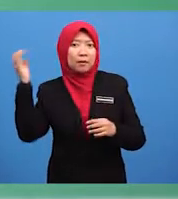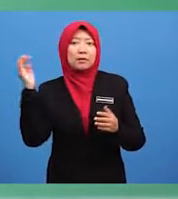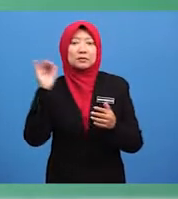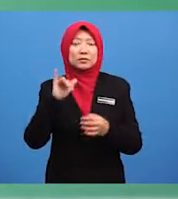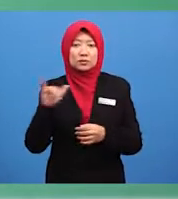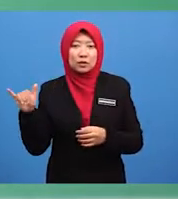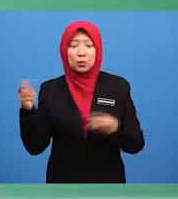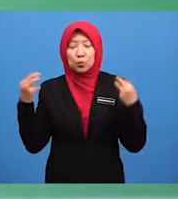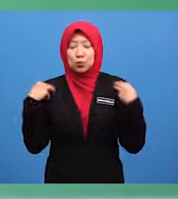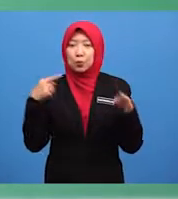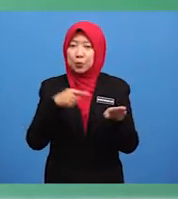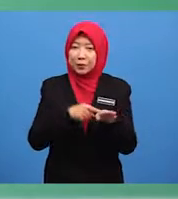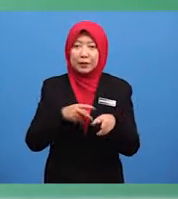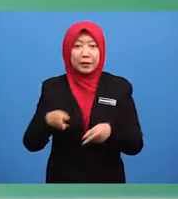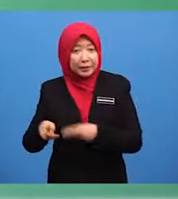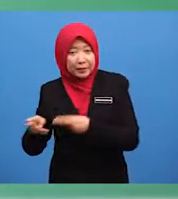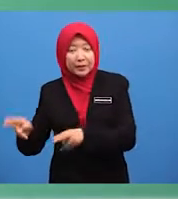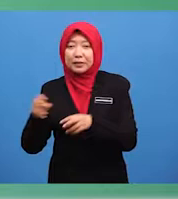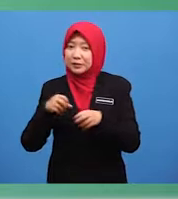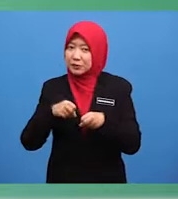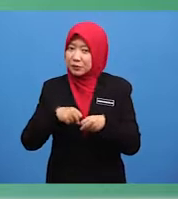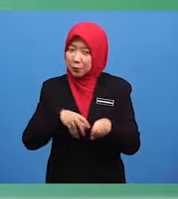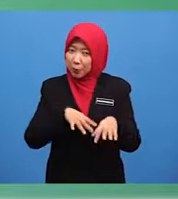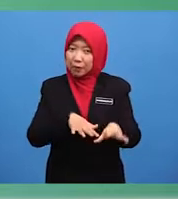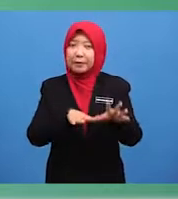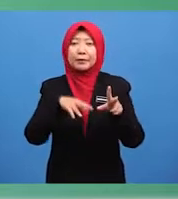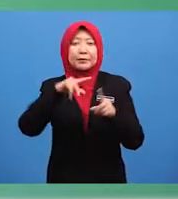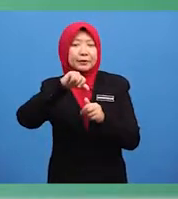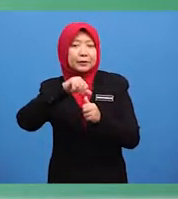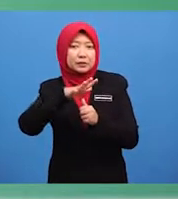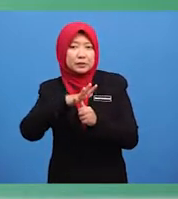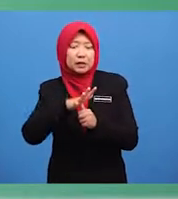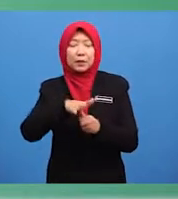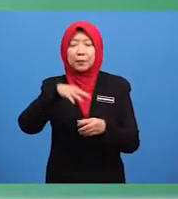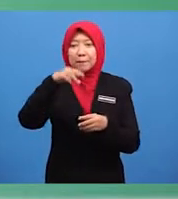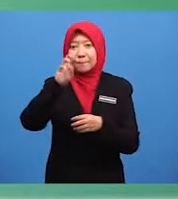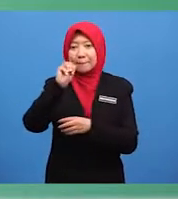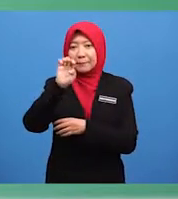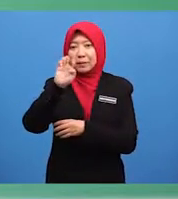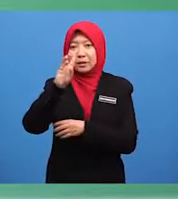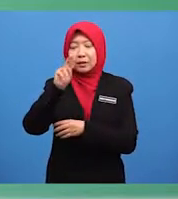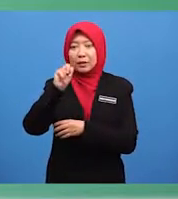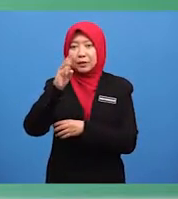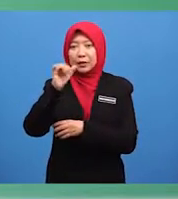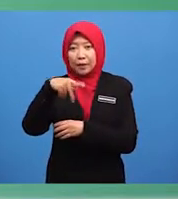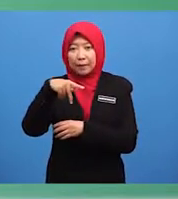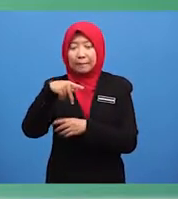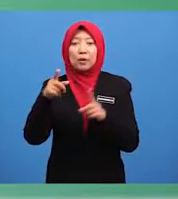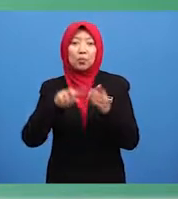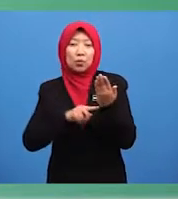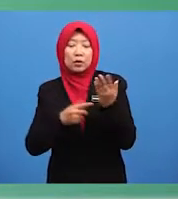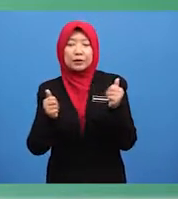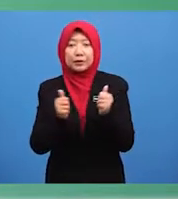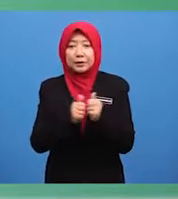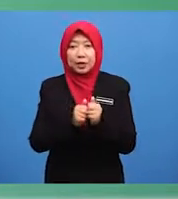pembayangnya, wujud di hilir sungai, kesan pemendapan yang giat, bermula